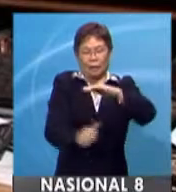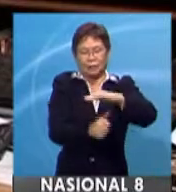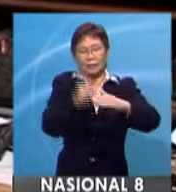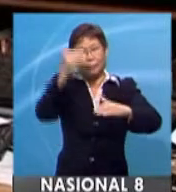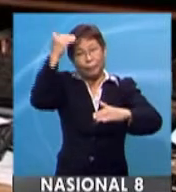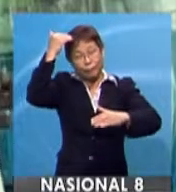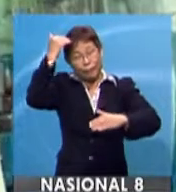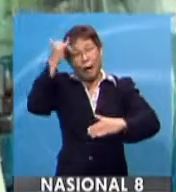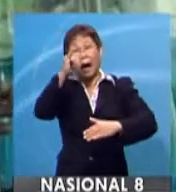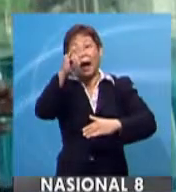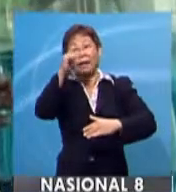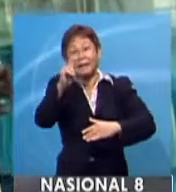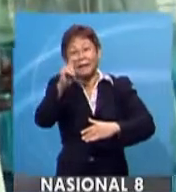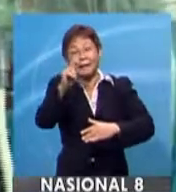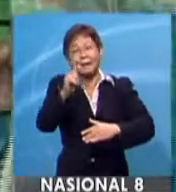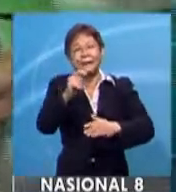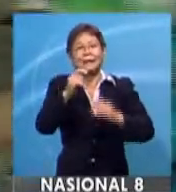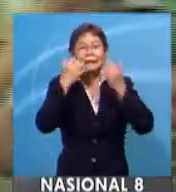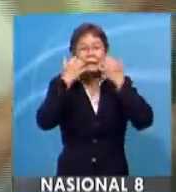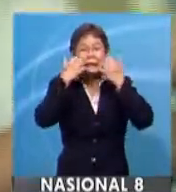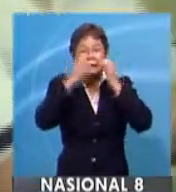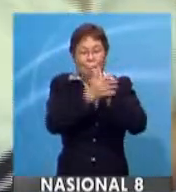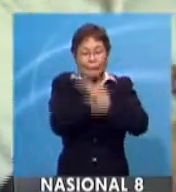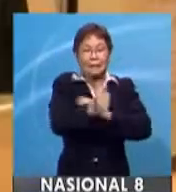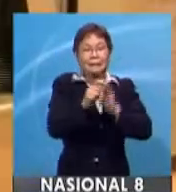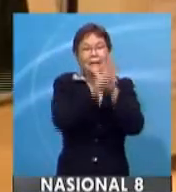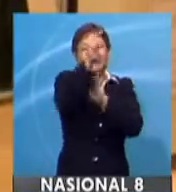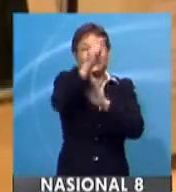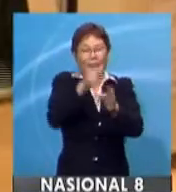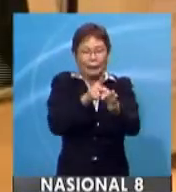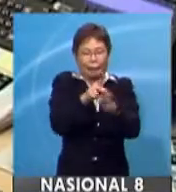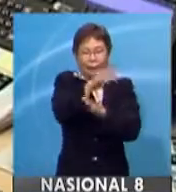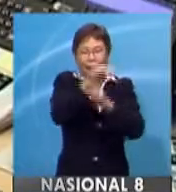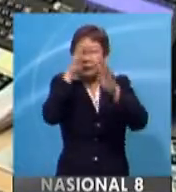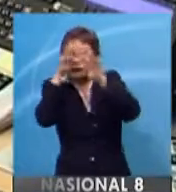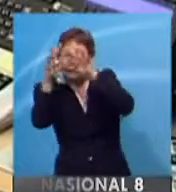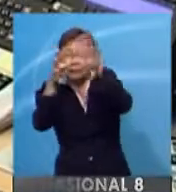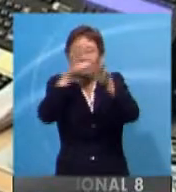pengetahuan kemahiran tinggi kepakaran kreativiti dan inovasi